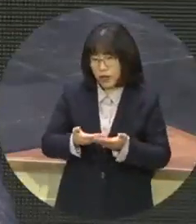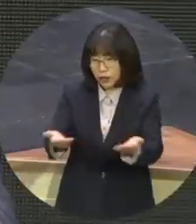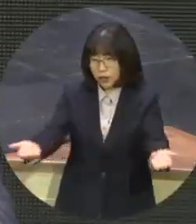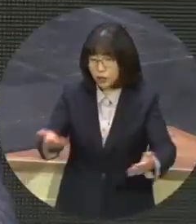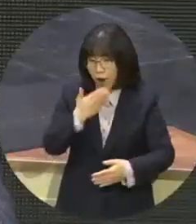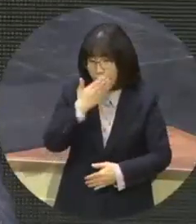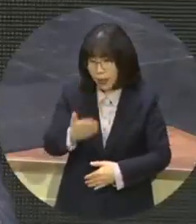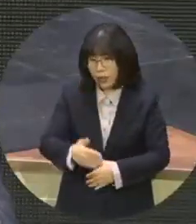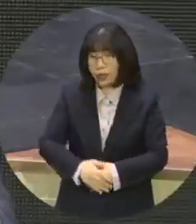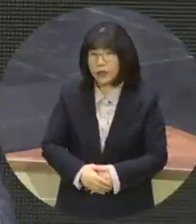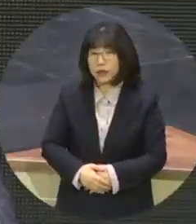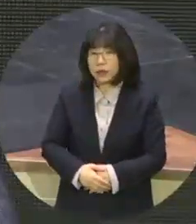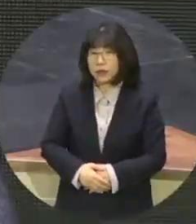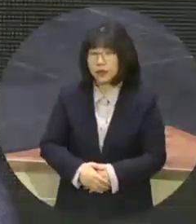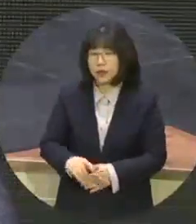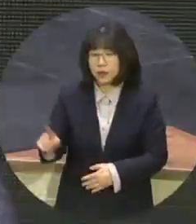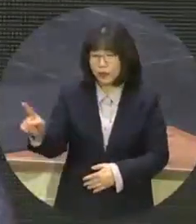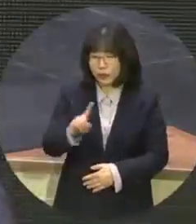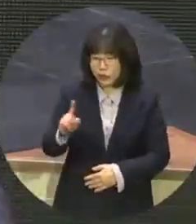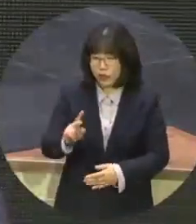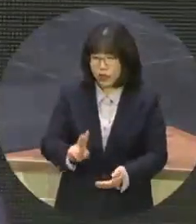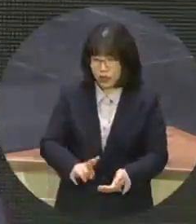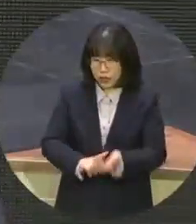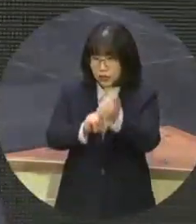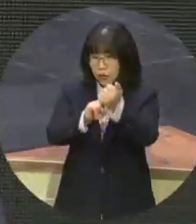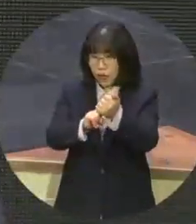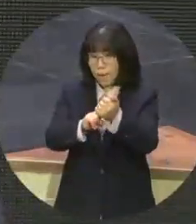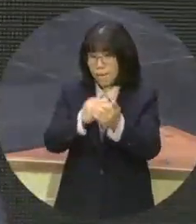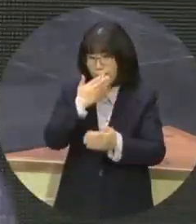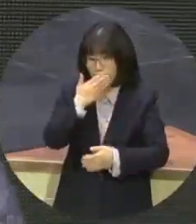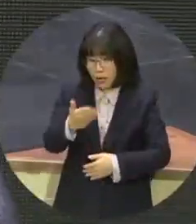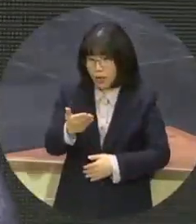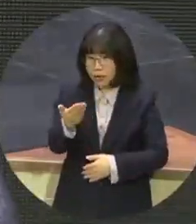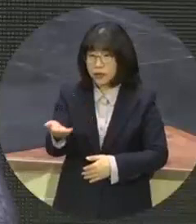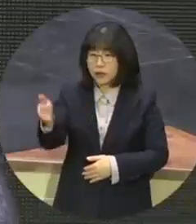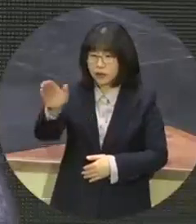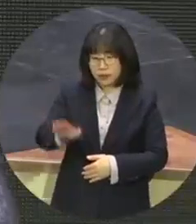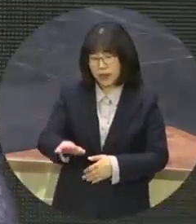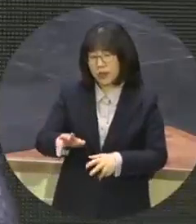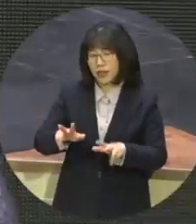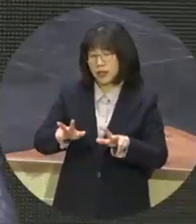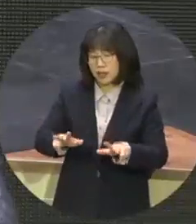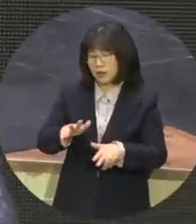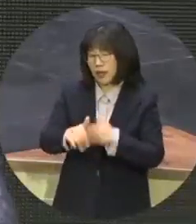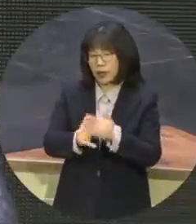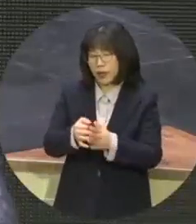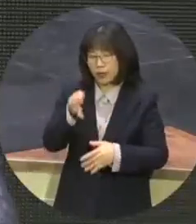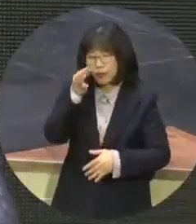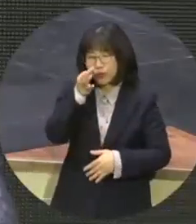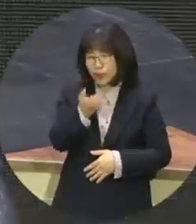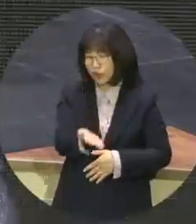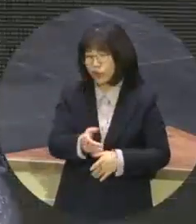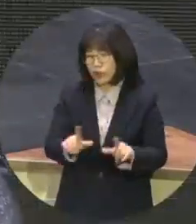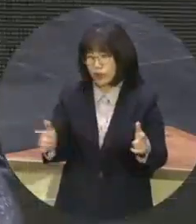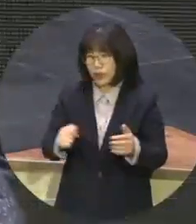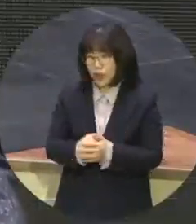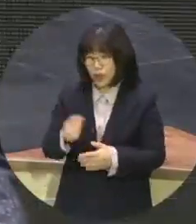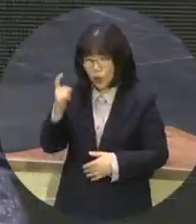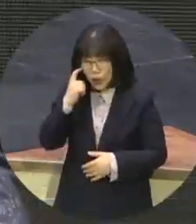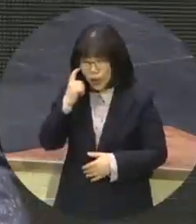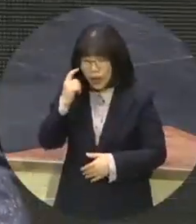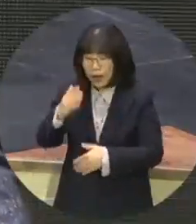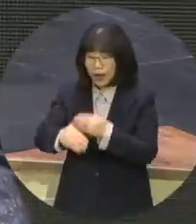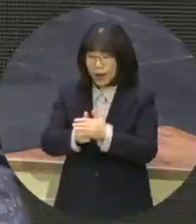있어요. 여러분에게 뭐든지 보여줄 수 있어요. 그런데 그렇게 안 해요. 예수 그리스도를 통한 구속사